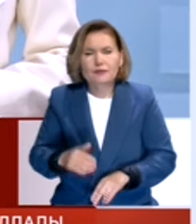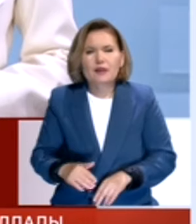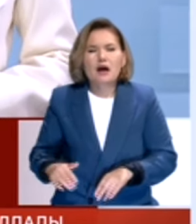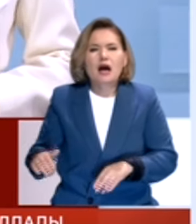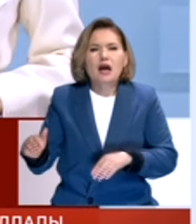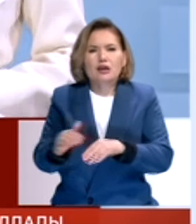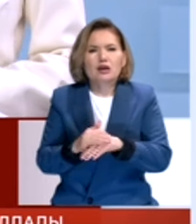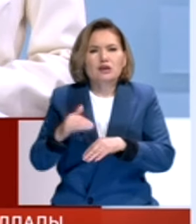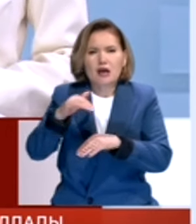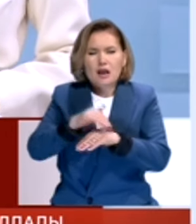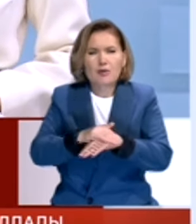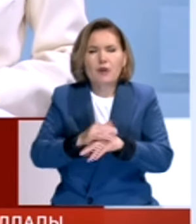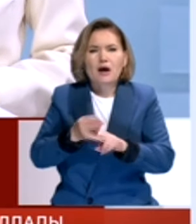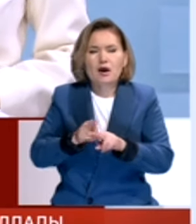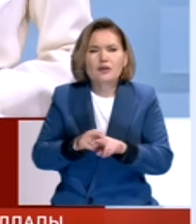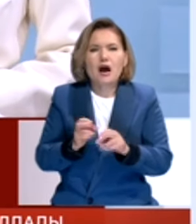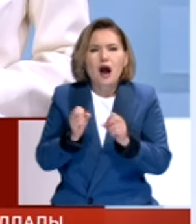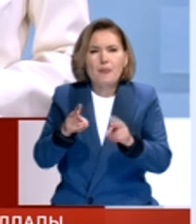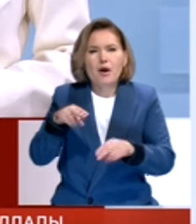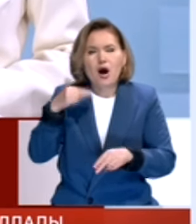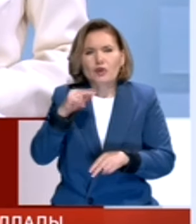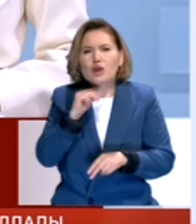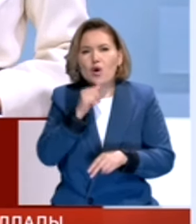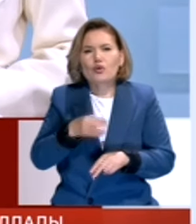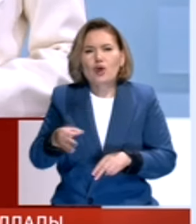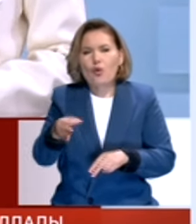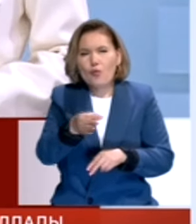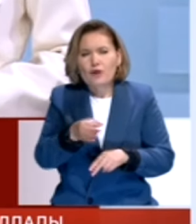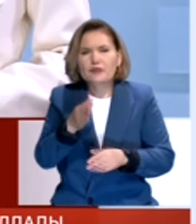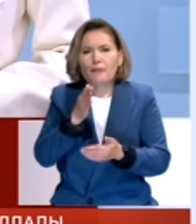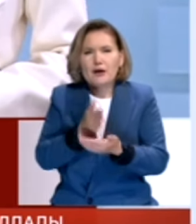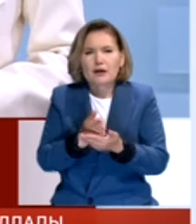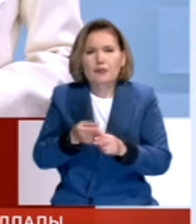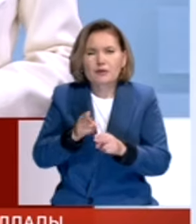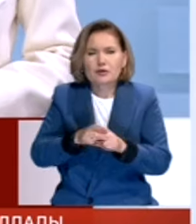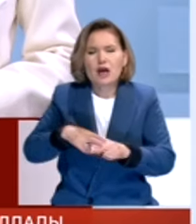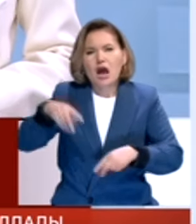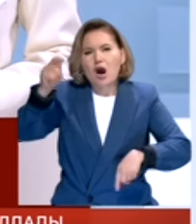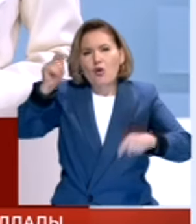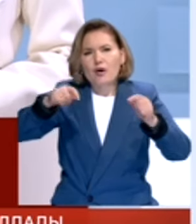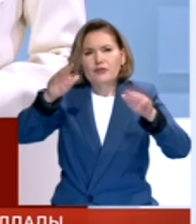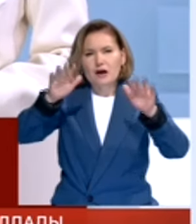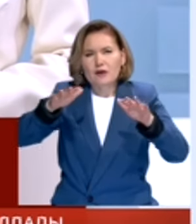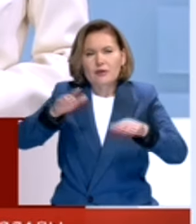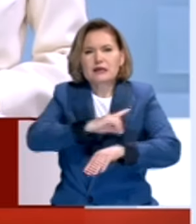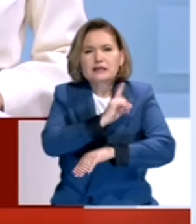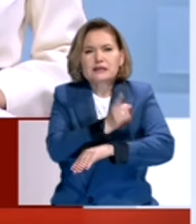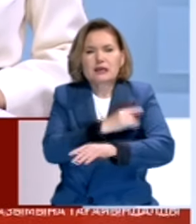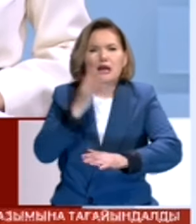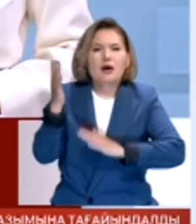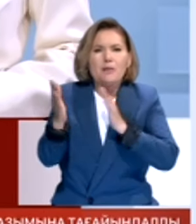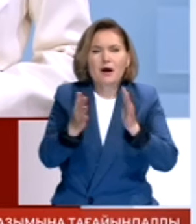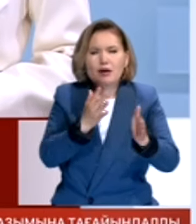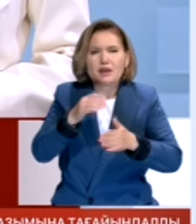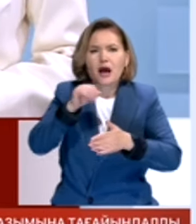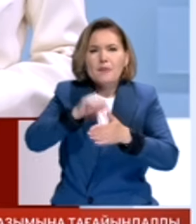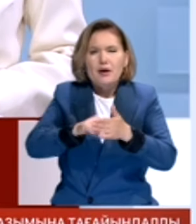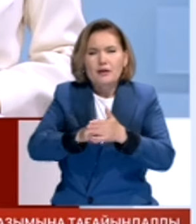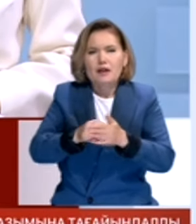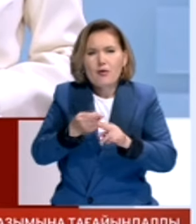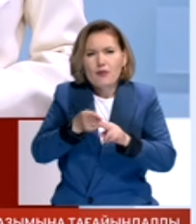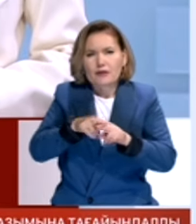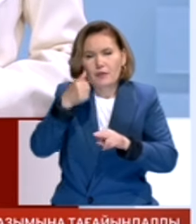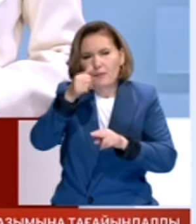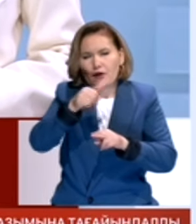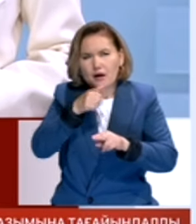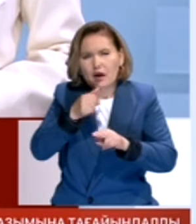Кешірек, Альбина, иә, мұндай қауіп Ақтөбе, Қостанай облыстарында бар. Мұнда нөсер жауын жауып, қатты жел соғуына байланысты